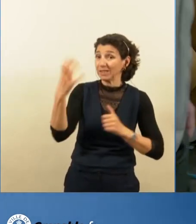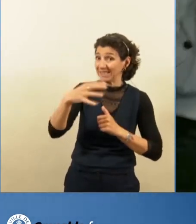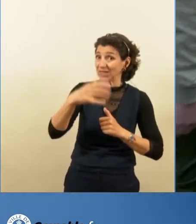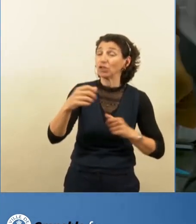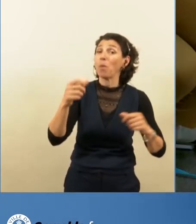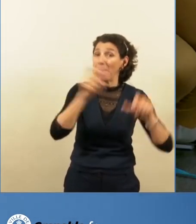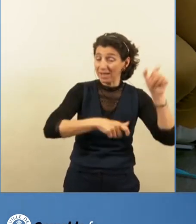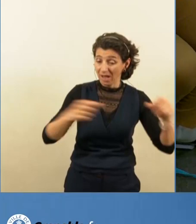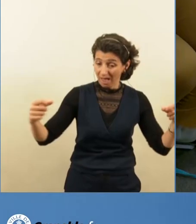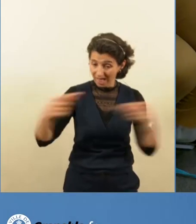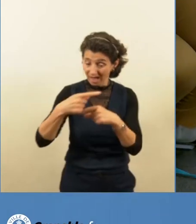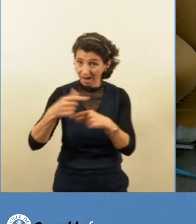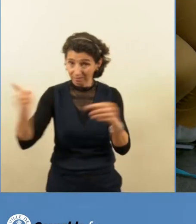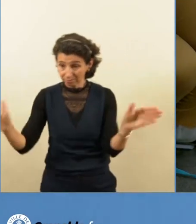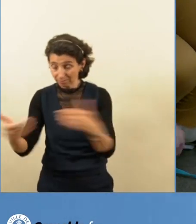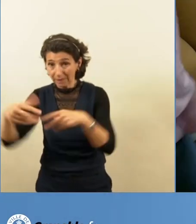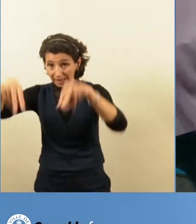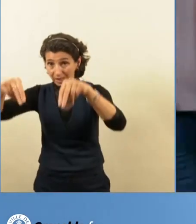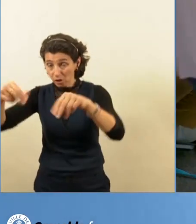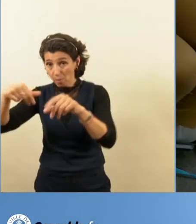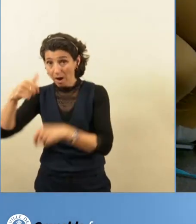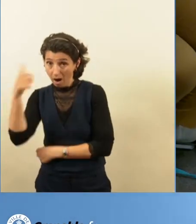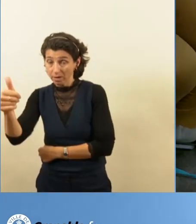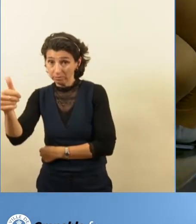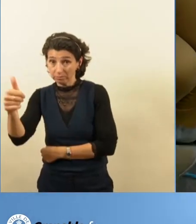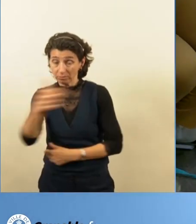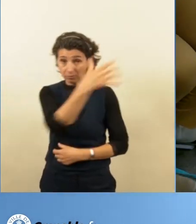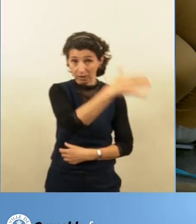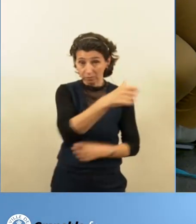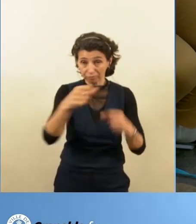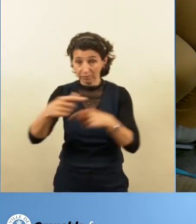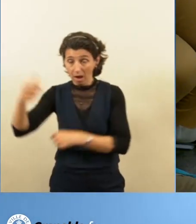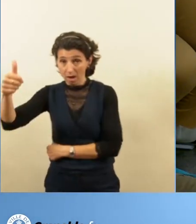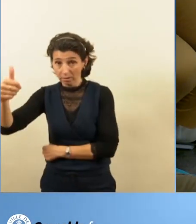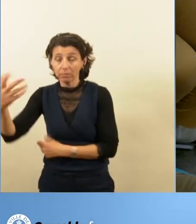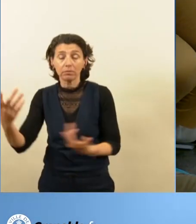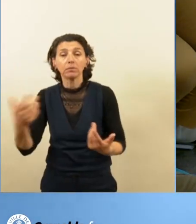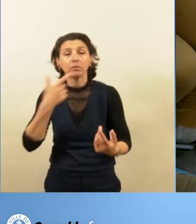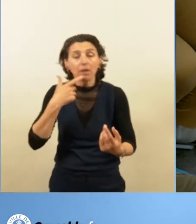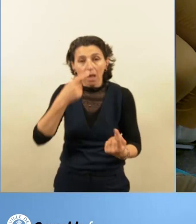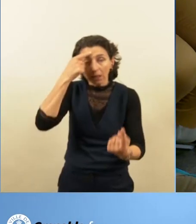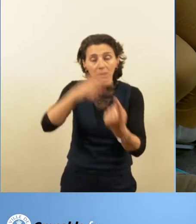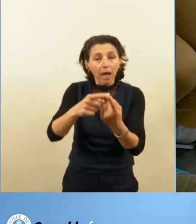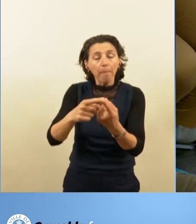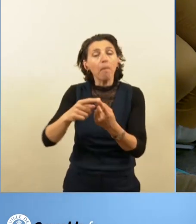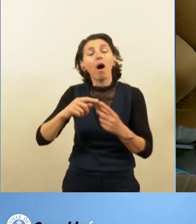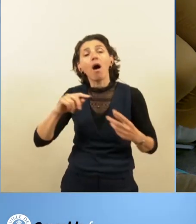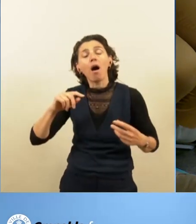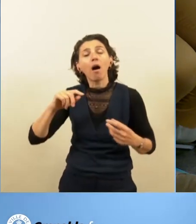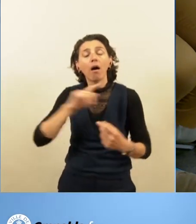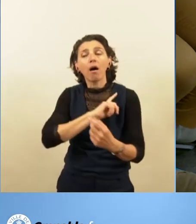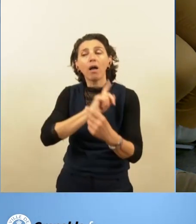batterie lithium alors ça veut pas dire qu'il faille pas travailler le sujet des énergies fossiles ça veut juste dire que